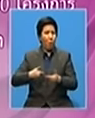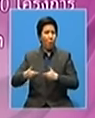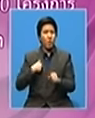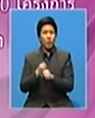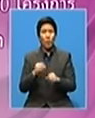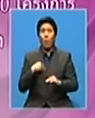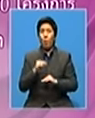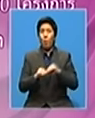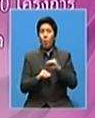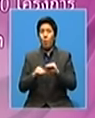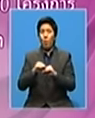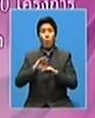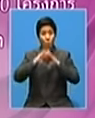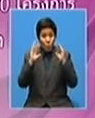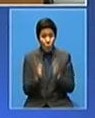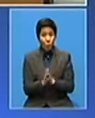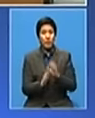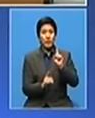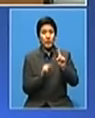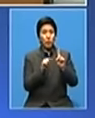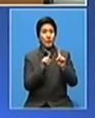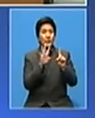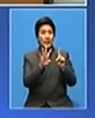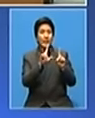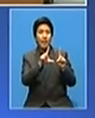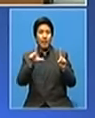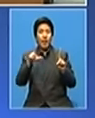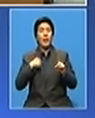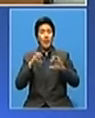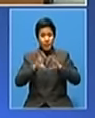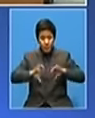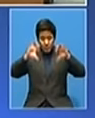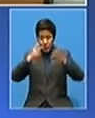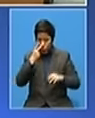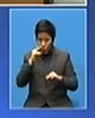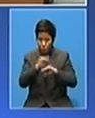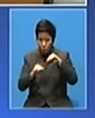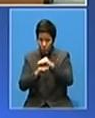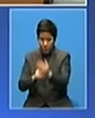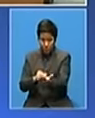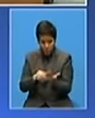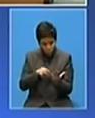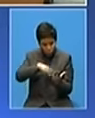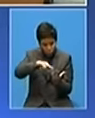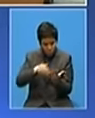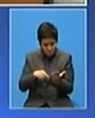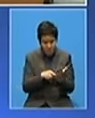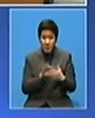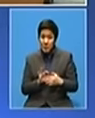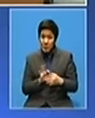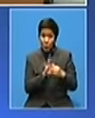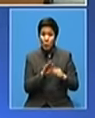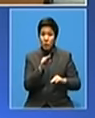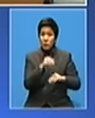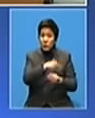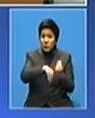าเงินลงทุนกว่า 1.4 ล้านล้านบาทซึ่งรัฐบาลก็จะเร่งพิจารณาส่งเสริมโครงการที่มีคุณค่าต่อเศรษฐกิจ